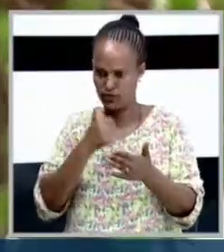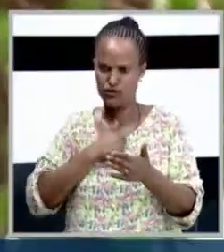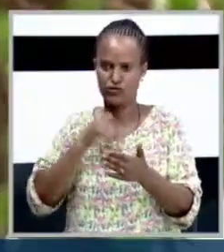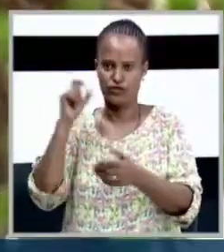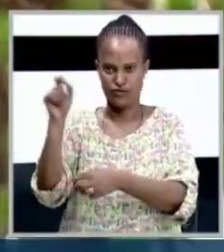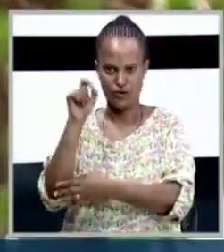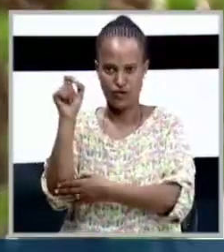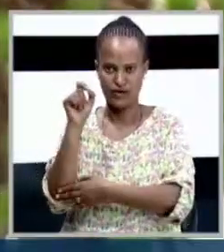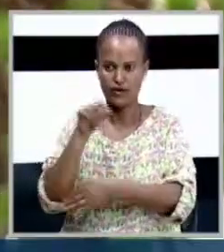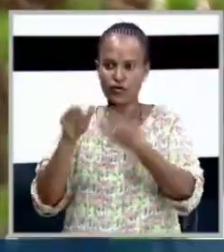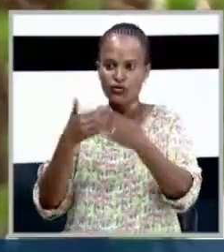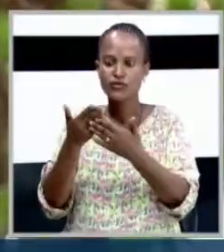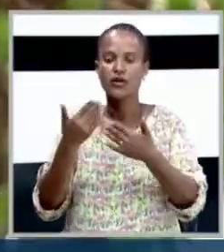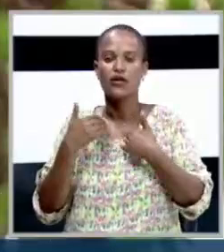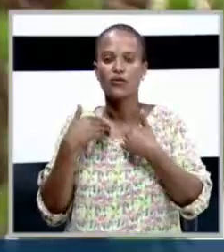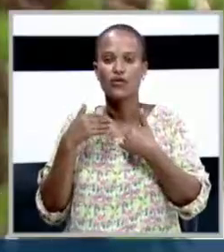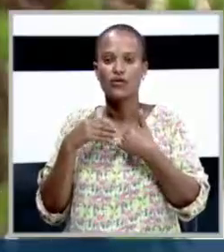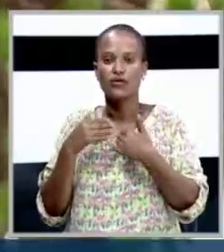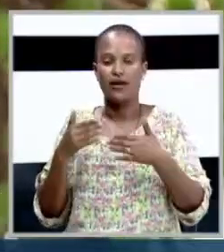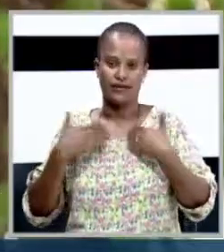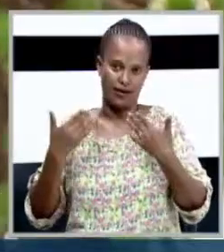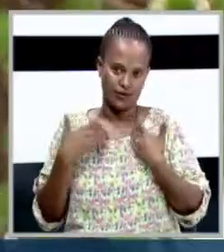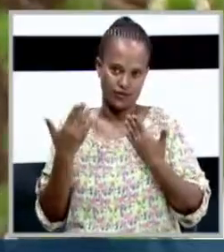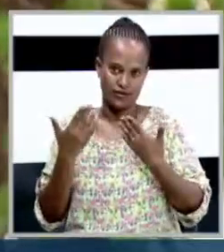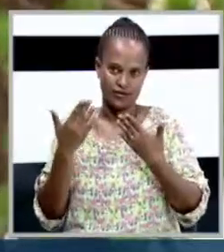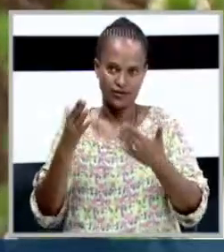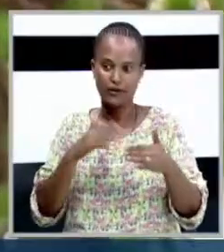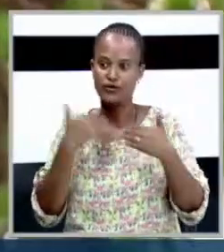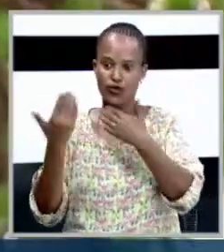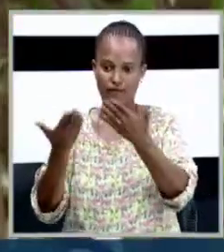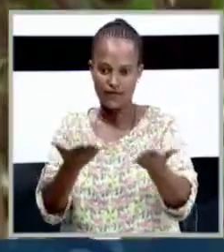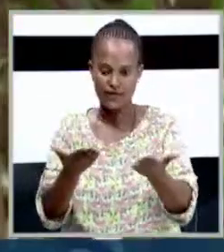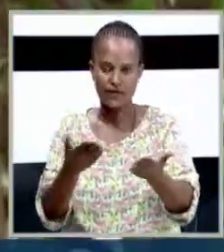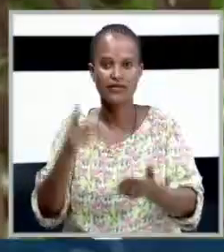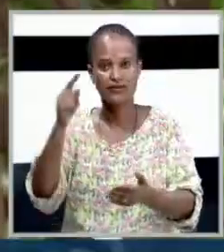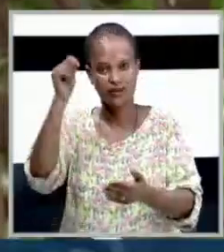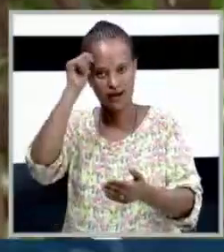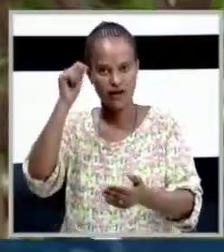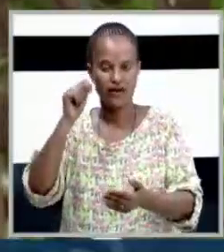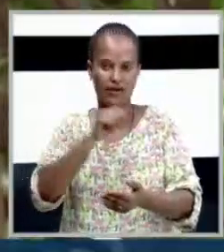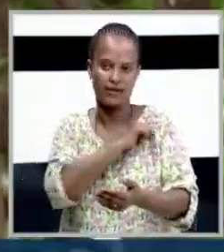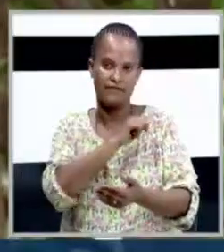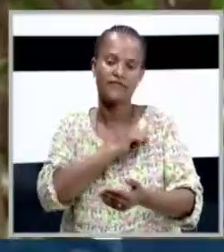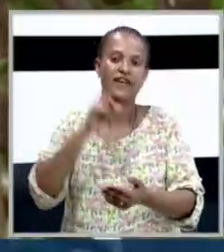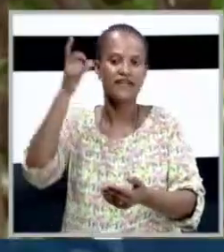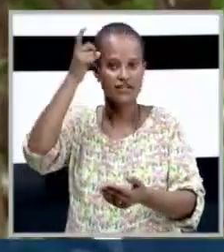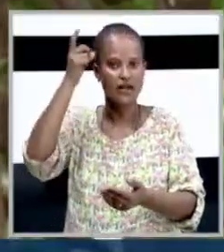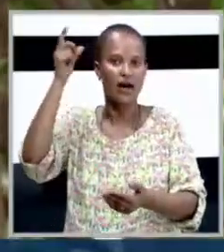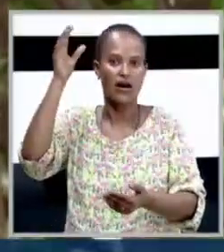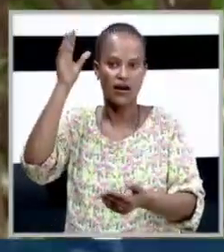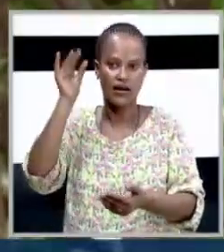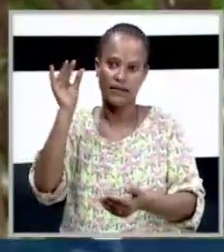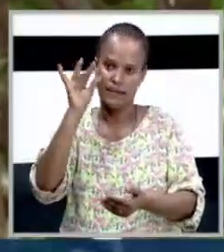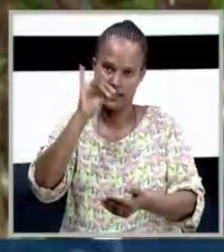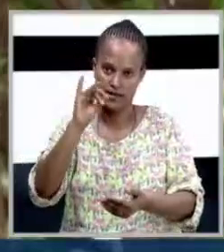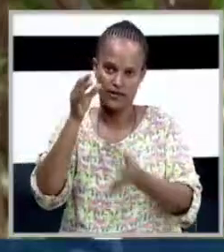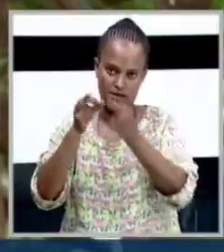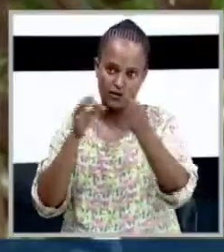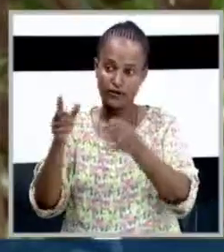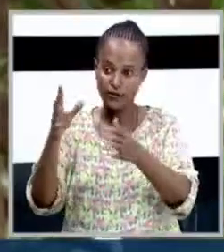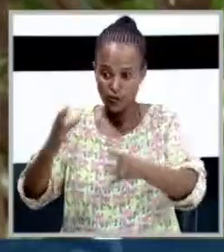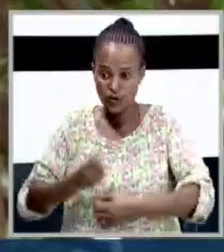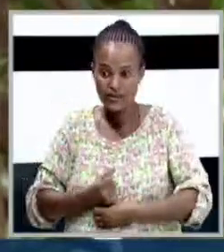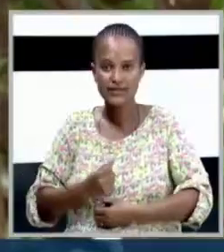ንምዕዋት ኩሉ ዘለዎ ዘበለ እናተሓጐሰ ከም ዘወፍ ድማ ተጋላላይ ፍስሓ ገበል ይገልጽ። ካብቶም ወረስቲ